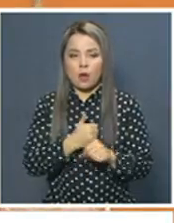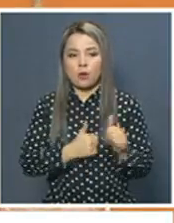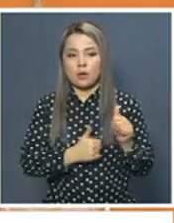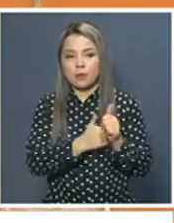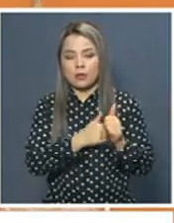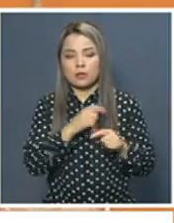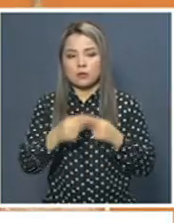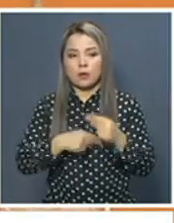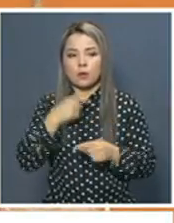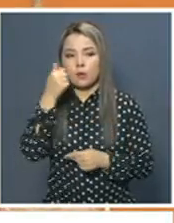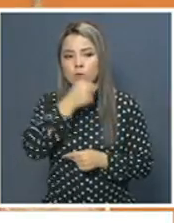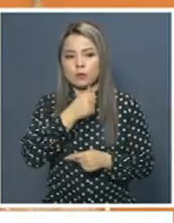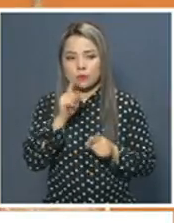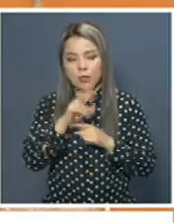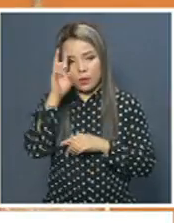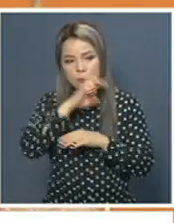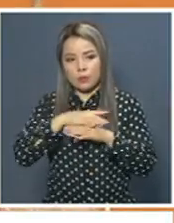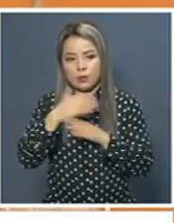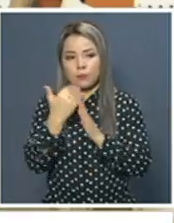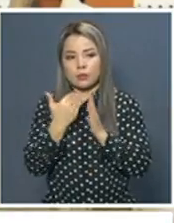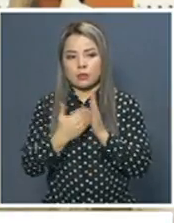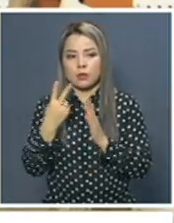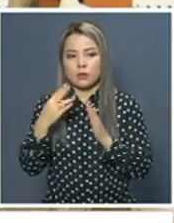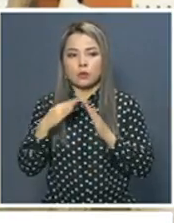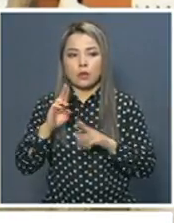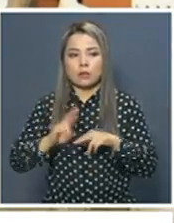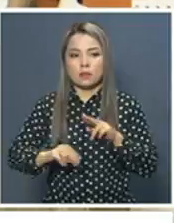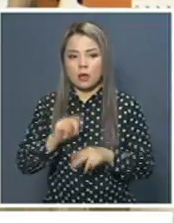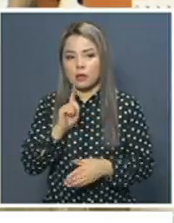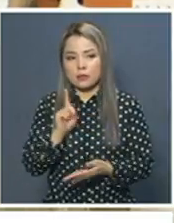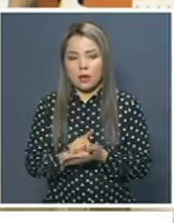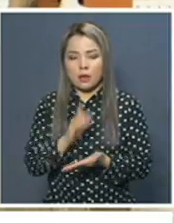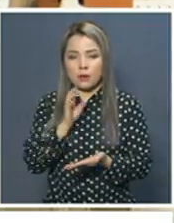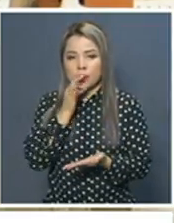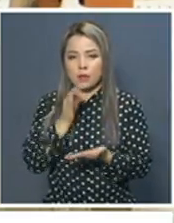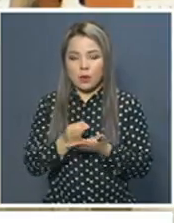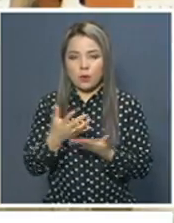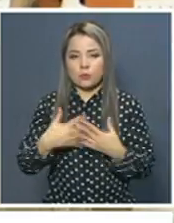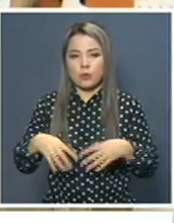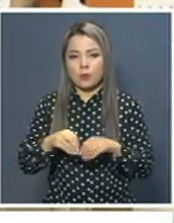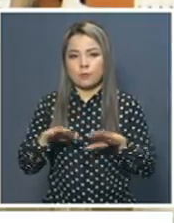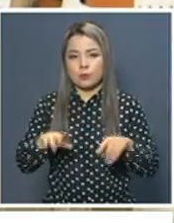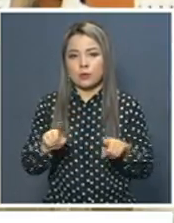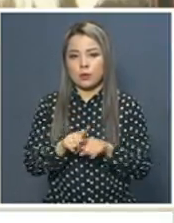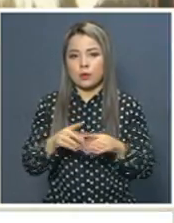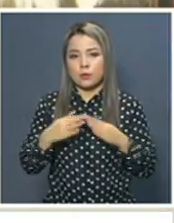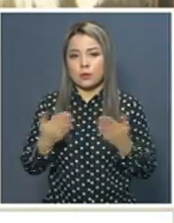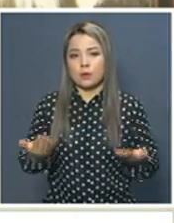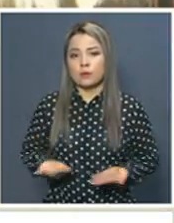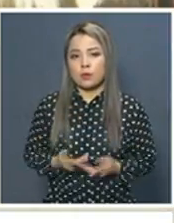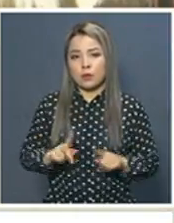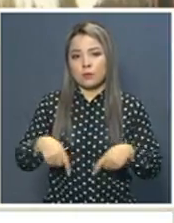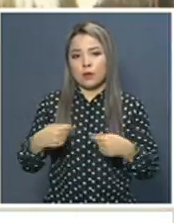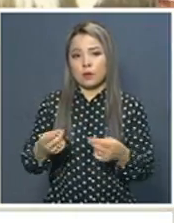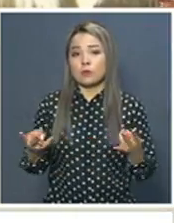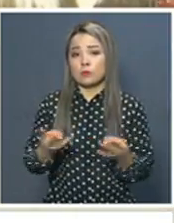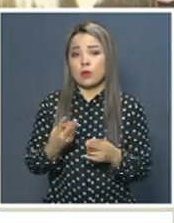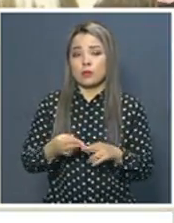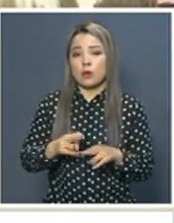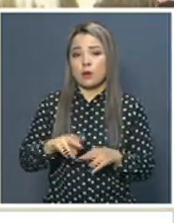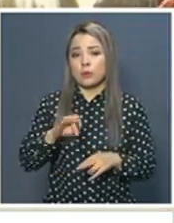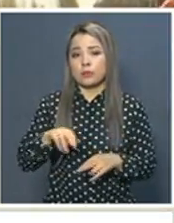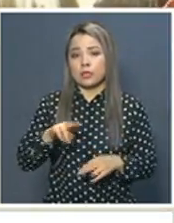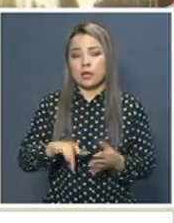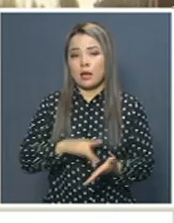жылы мемлекеттік бағдарламамен тағы екі үй салынбақшы. Сол нысандардан Гүзияның отбасына да баспана бұйыруы тиіс. Қазір Рудный